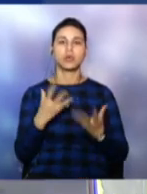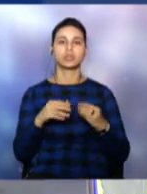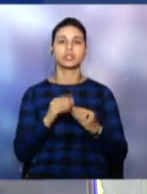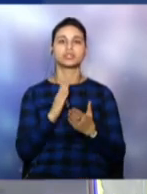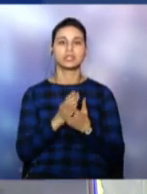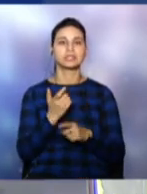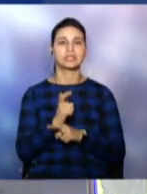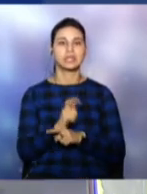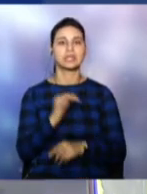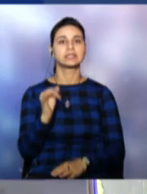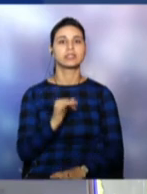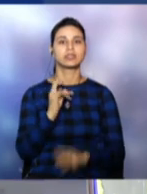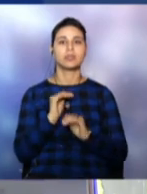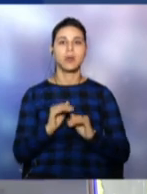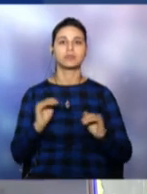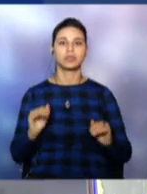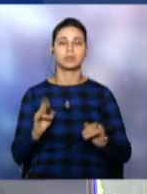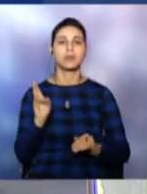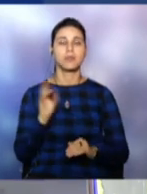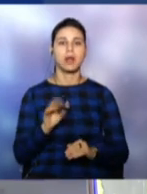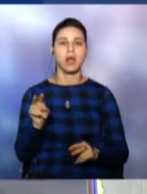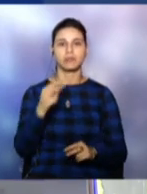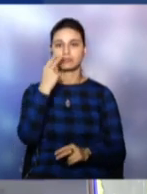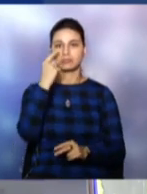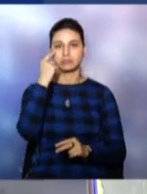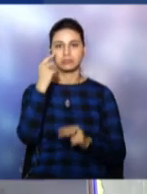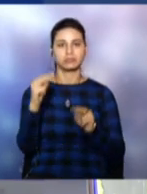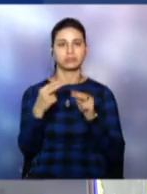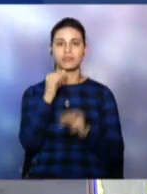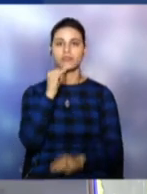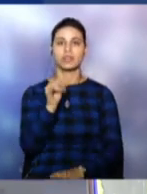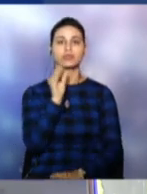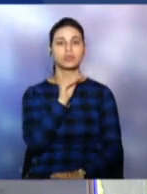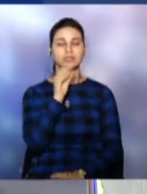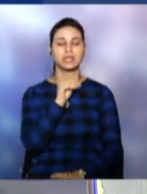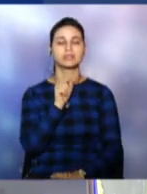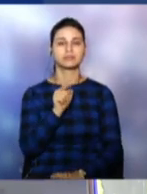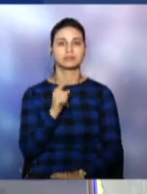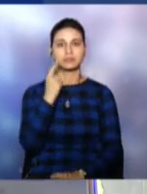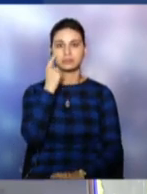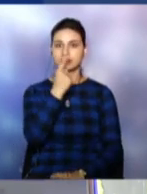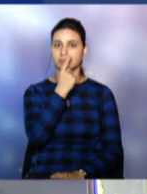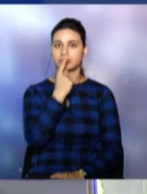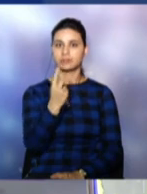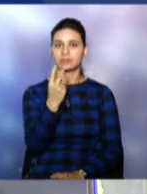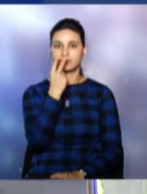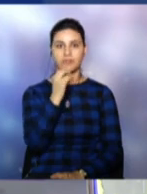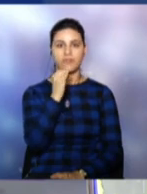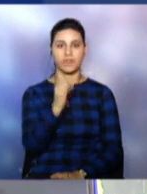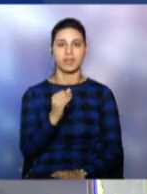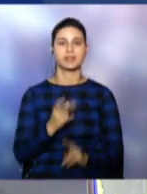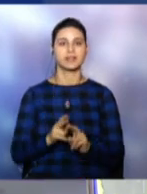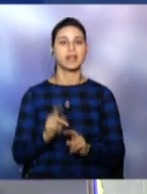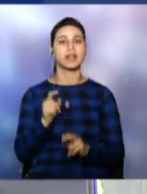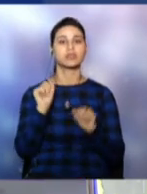არიან ძალიან საინტერესო ბავშვები, მაგრამ თვალებში არ გვიყურებენ, მაშინაც კი როდესაც პრაქტიკულად მათ ცხვირწინ მდგავართ. მოკლედ,